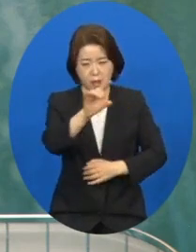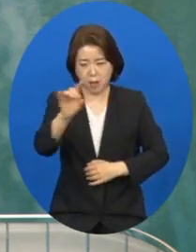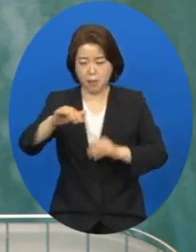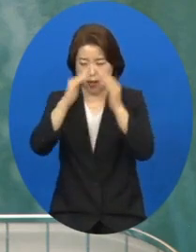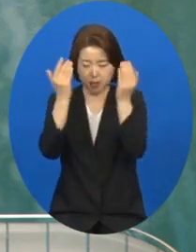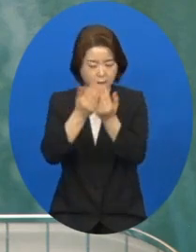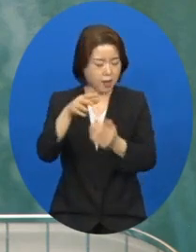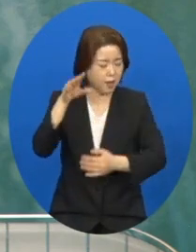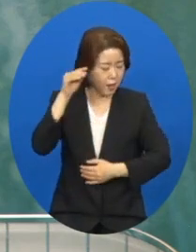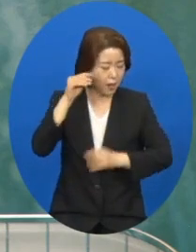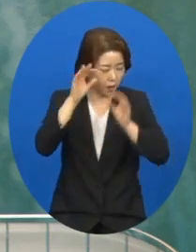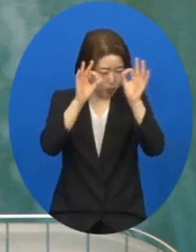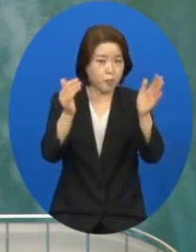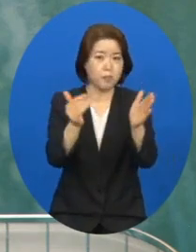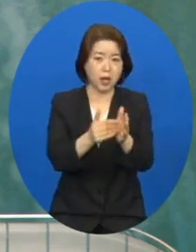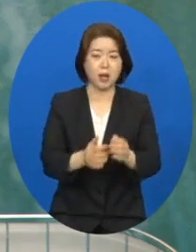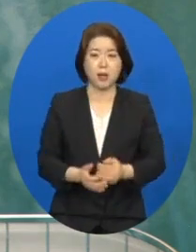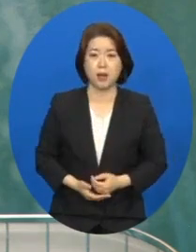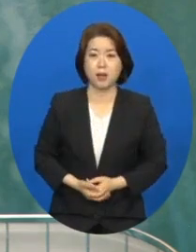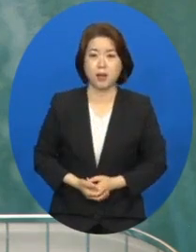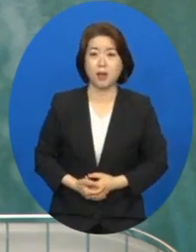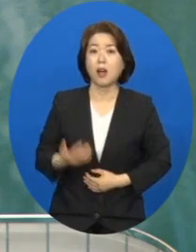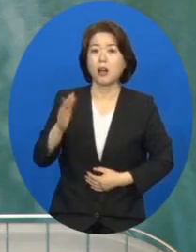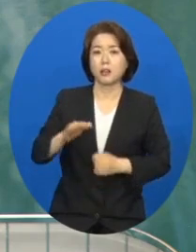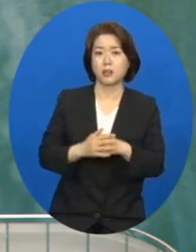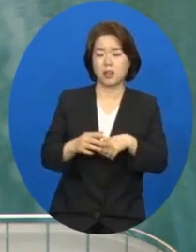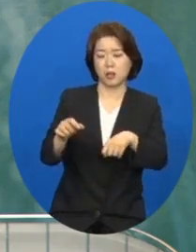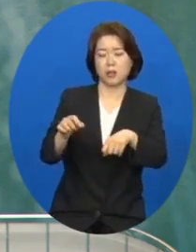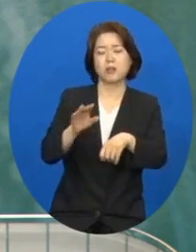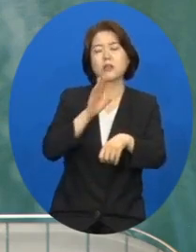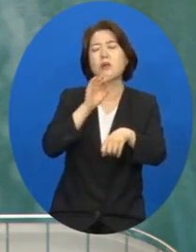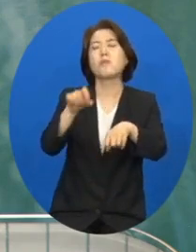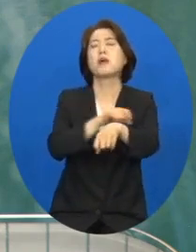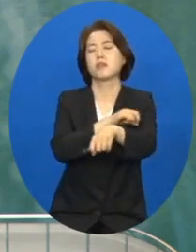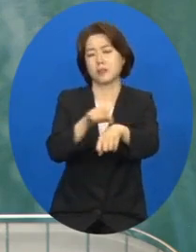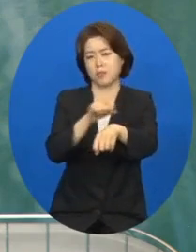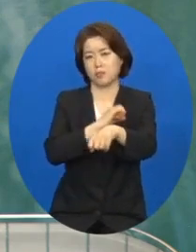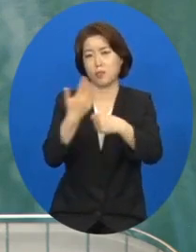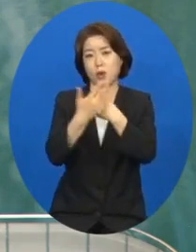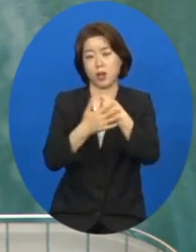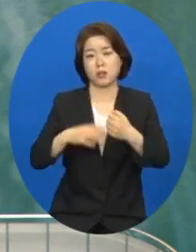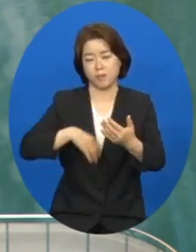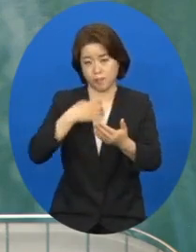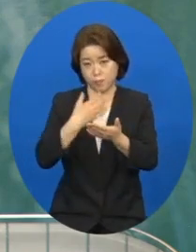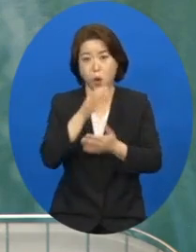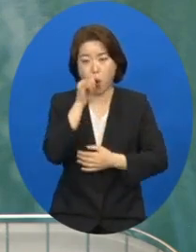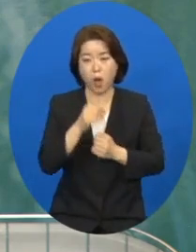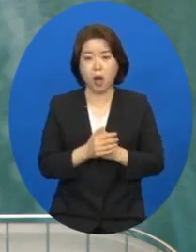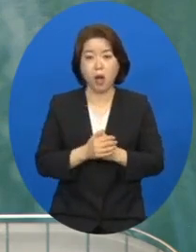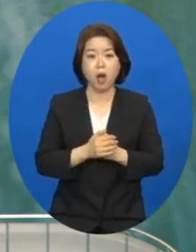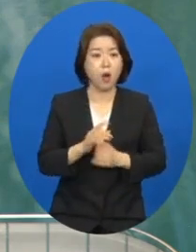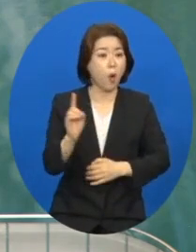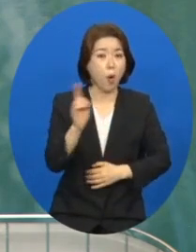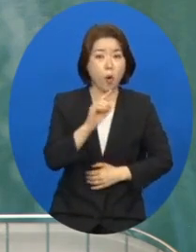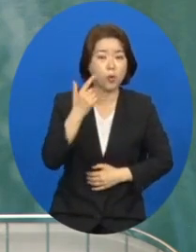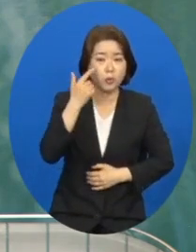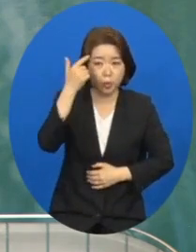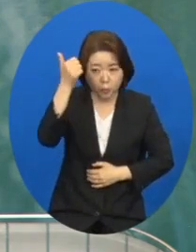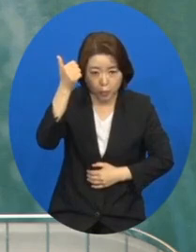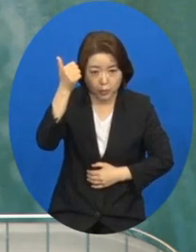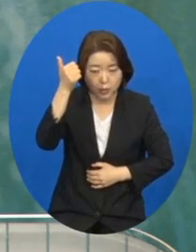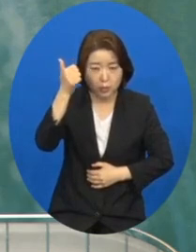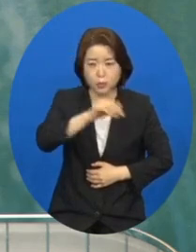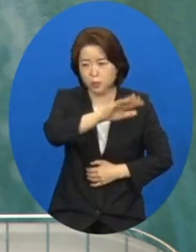들었습니다. 근데 특별했어요. 그러나 어느 목사님도 눈물